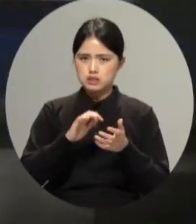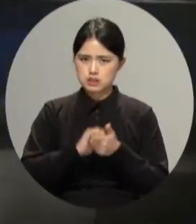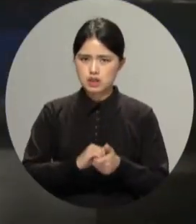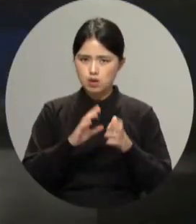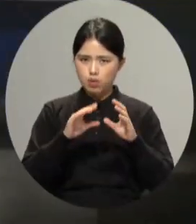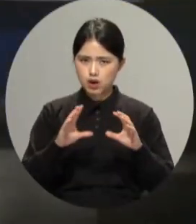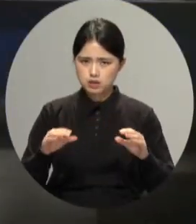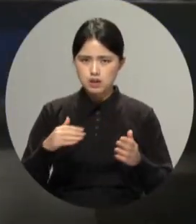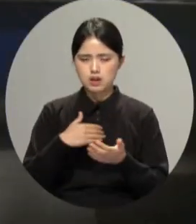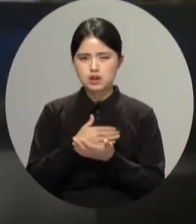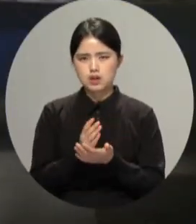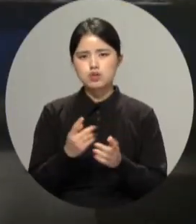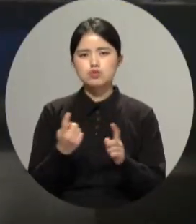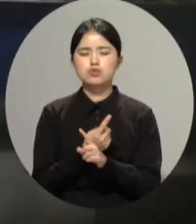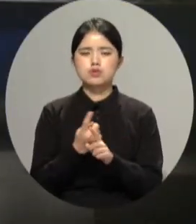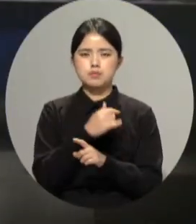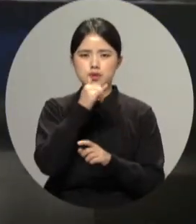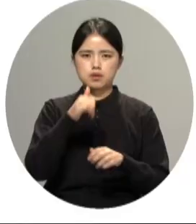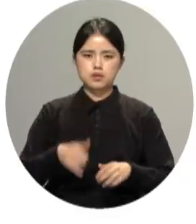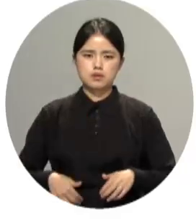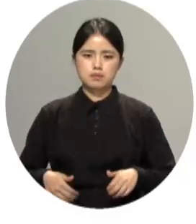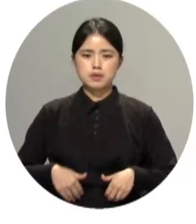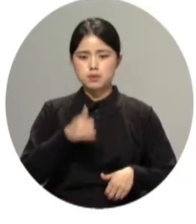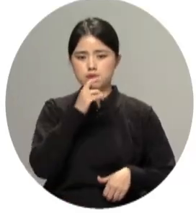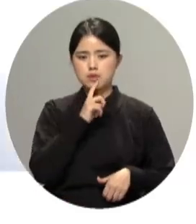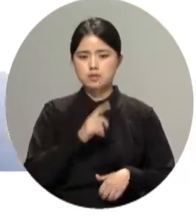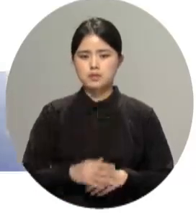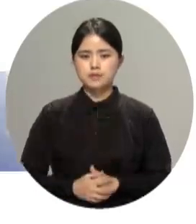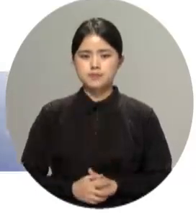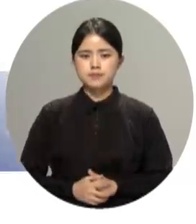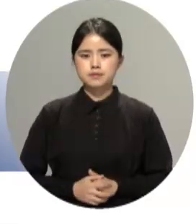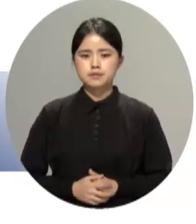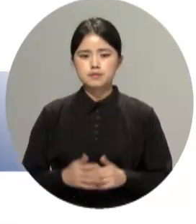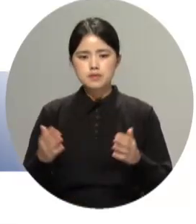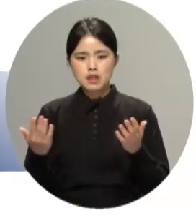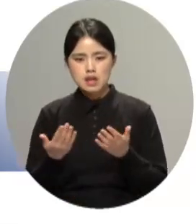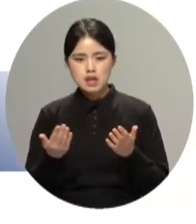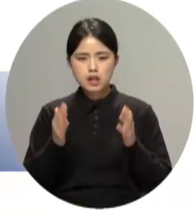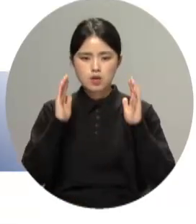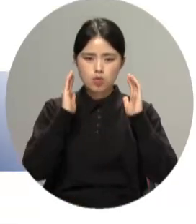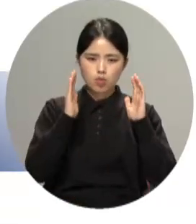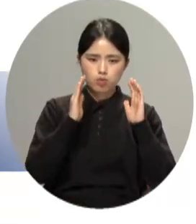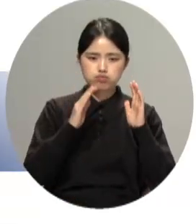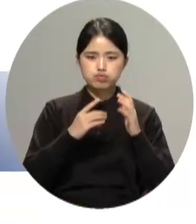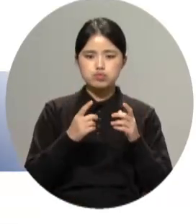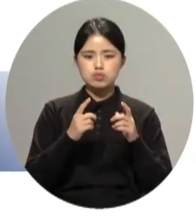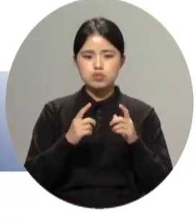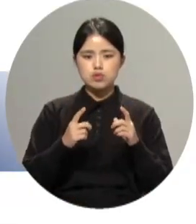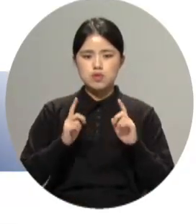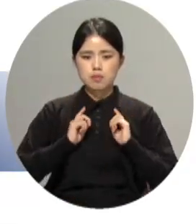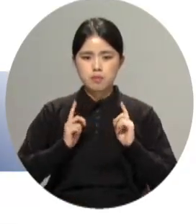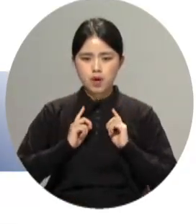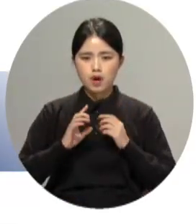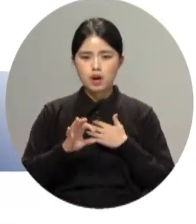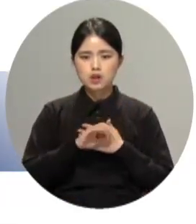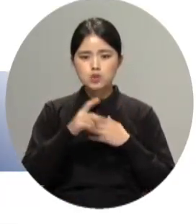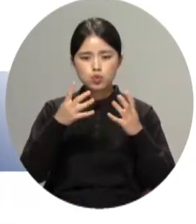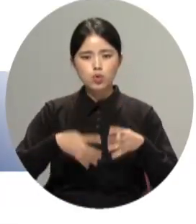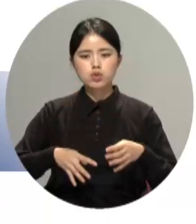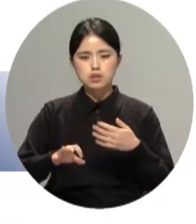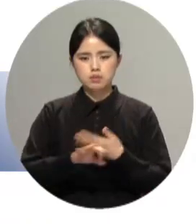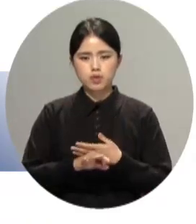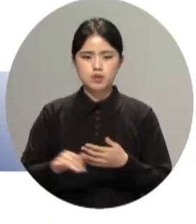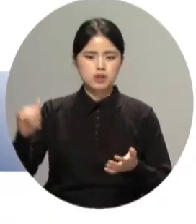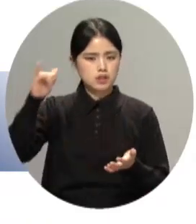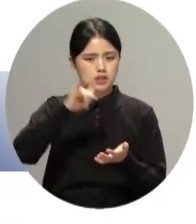수정돼야 한다는 지적이 나옵니다. 일과 학업을 병행한다라는 것이 유학의 조건이라면 아예